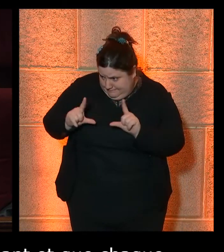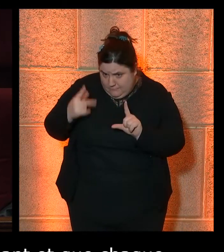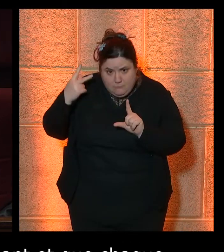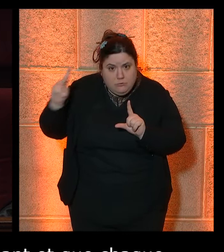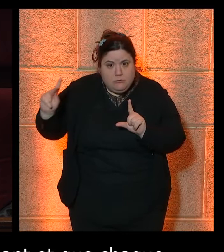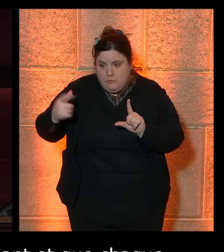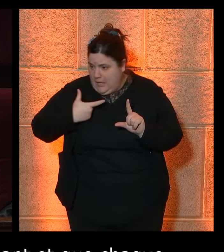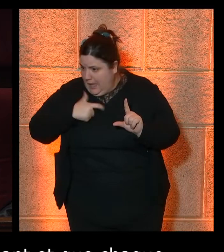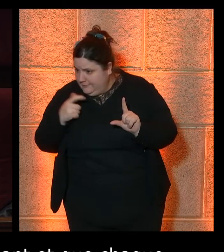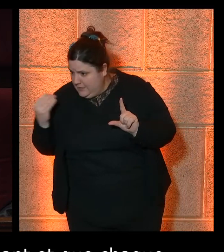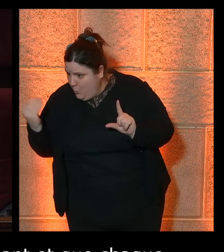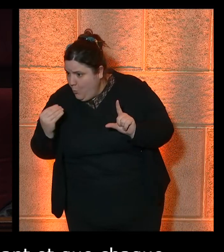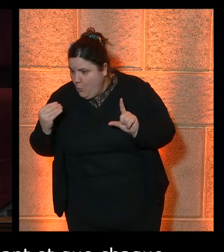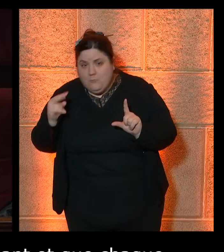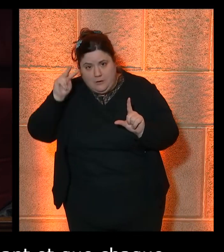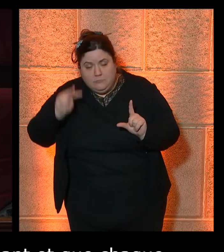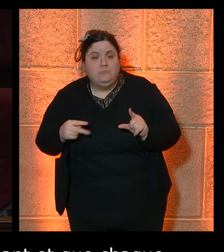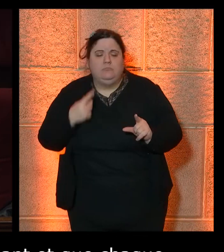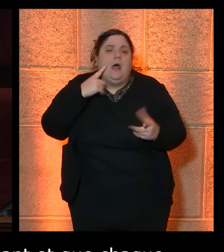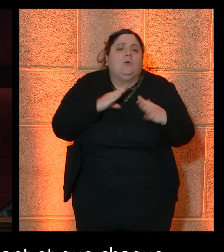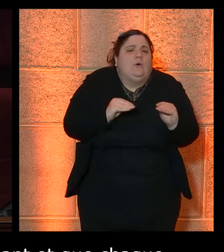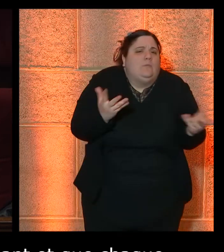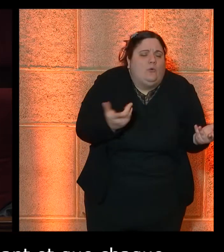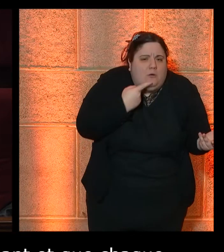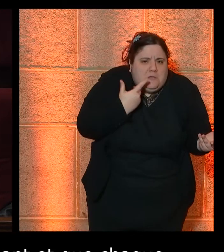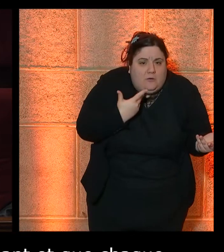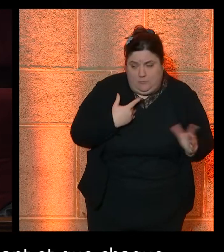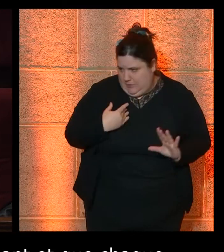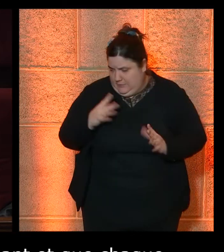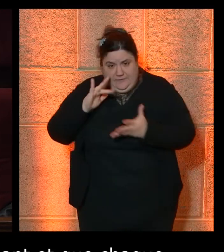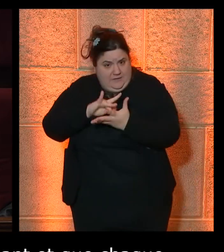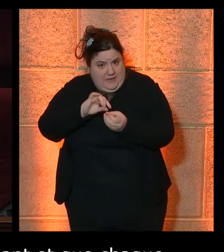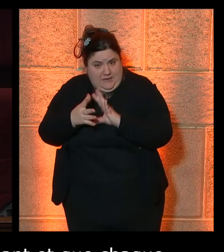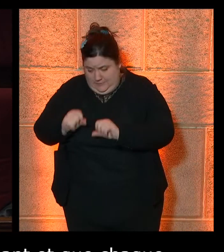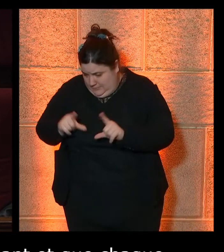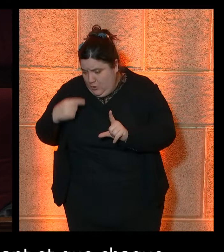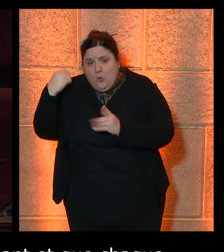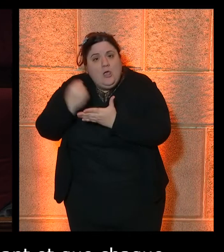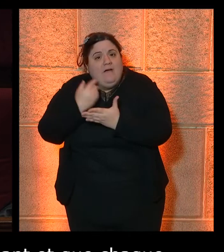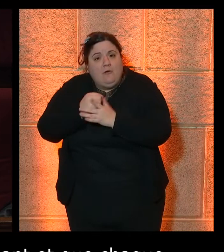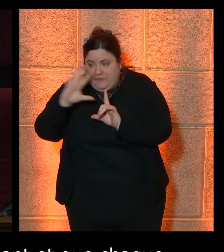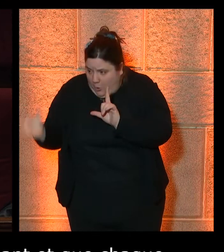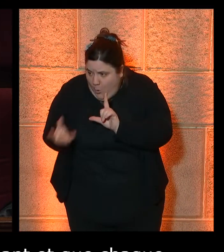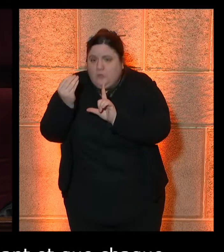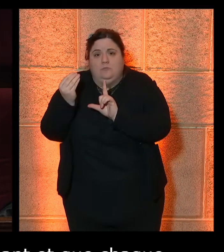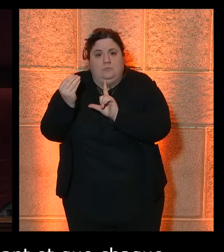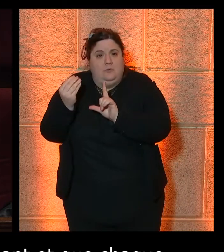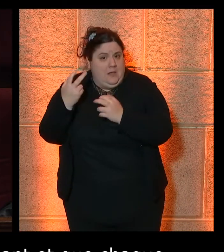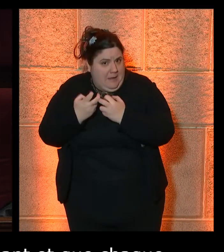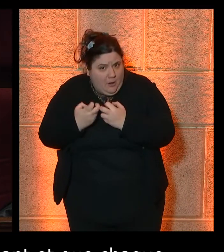tout simplement vérifier que sur le site du candidat, on ait bien un certain nombre d'informations disponibles, référencées